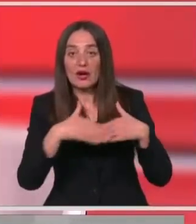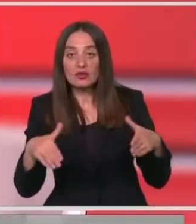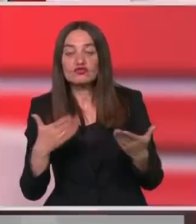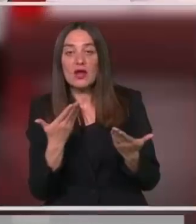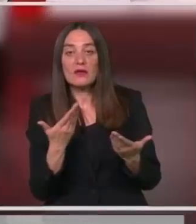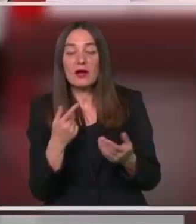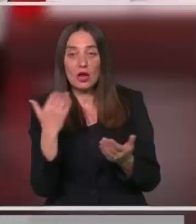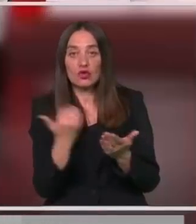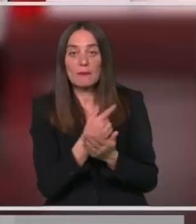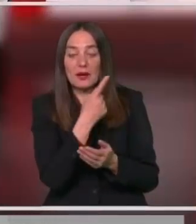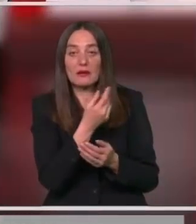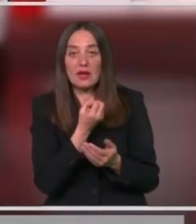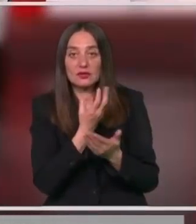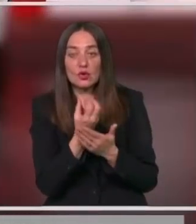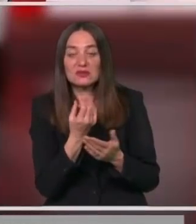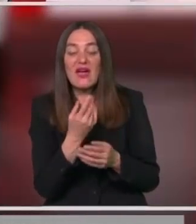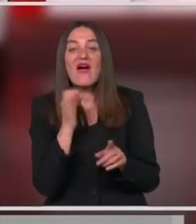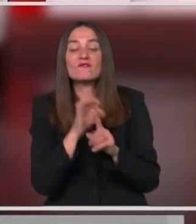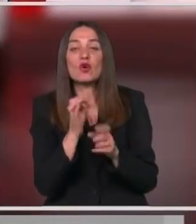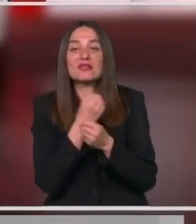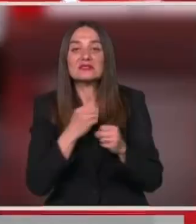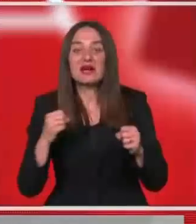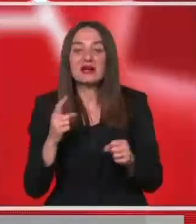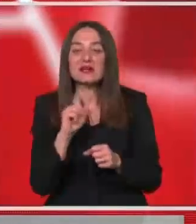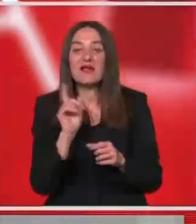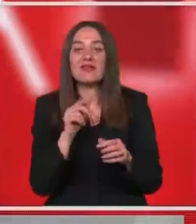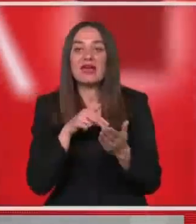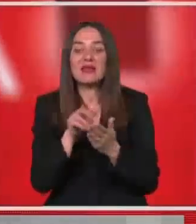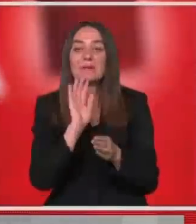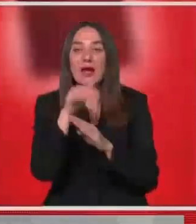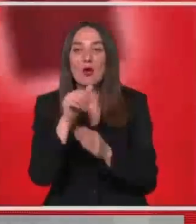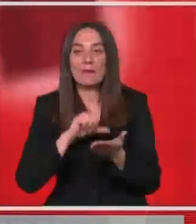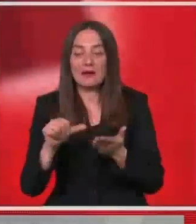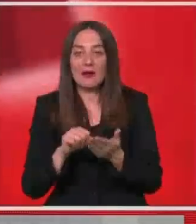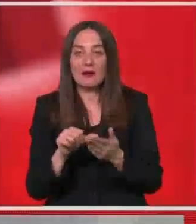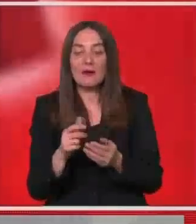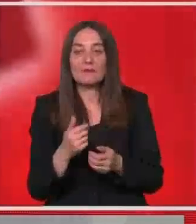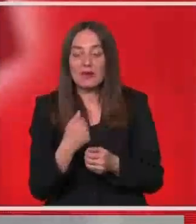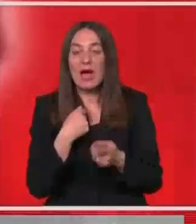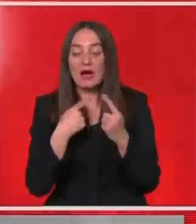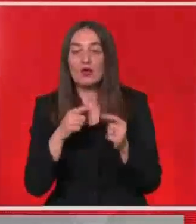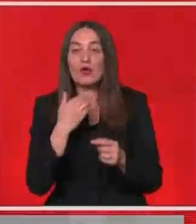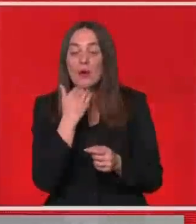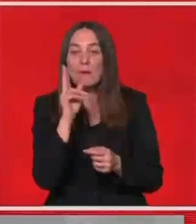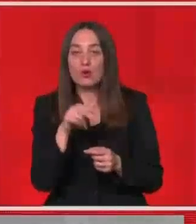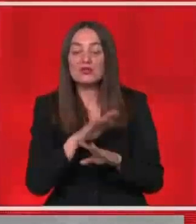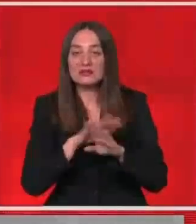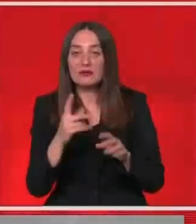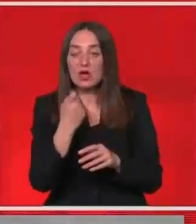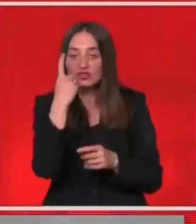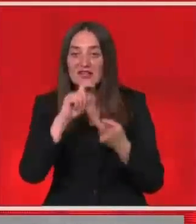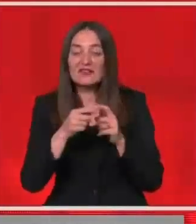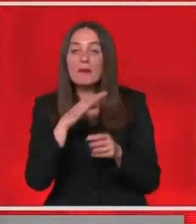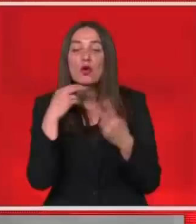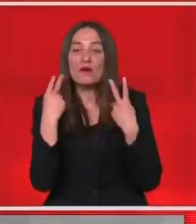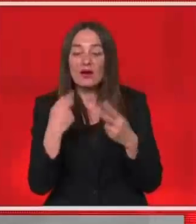Slavko, koje ste dobili te instrukcije. Ne, Fond za razvoj ne ide preko banka. Ne, znam da ne ide preko banka. Ali ako mogu samo da završim. Još jedna stvar koja je jako